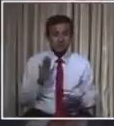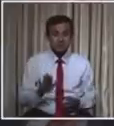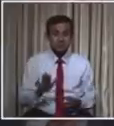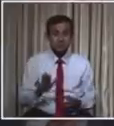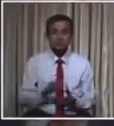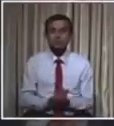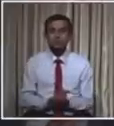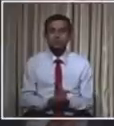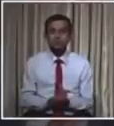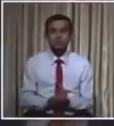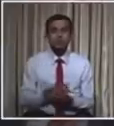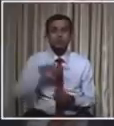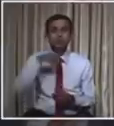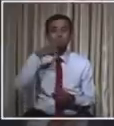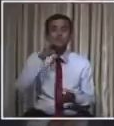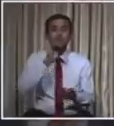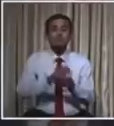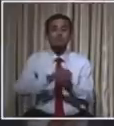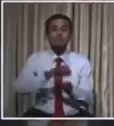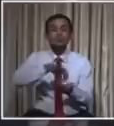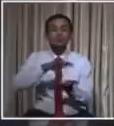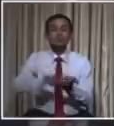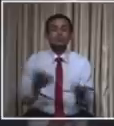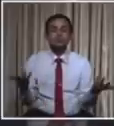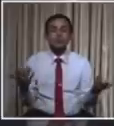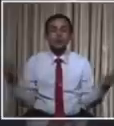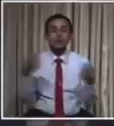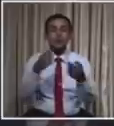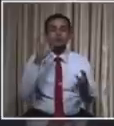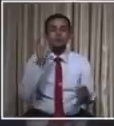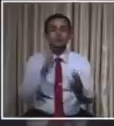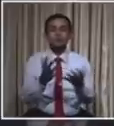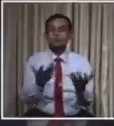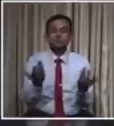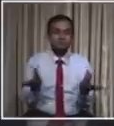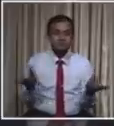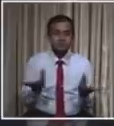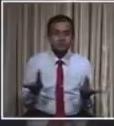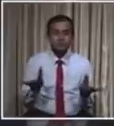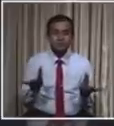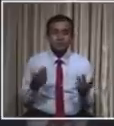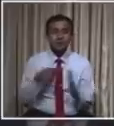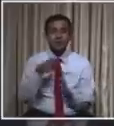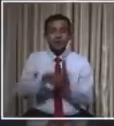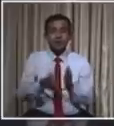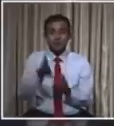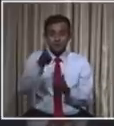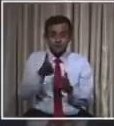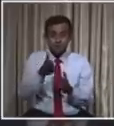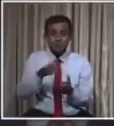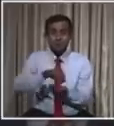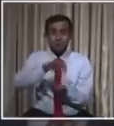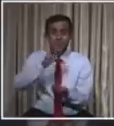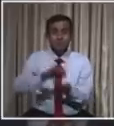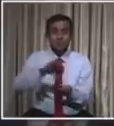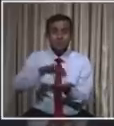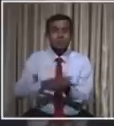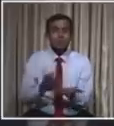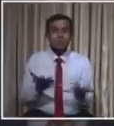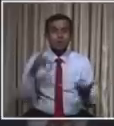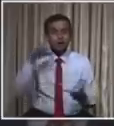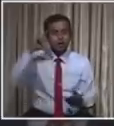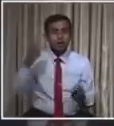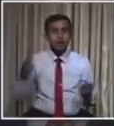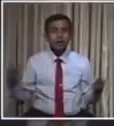එතකොට මුහුදේ ආරක්ෂාව තහවුරු කරගන්න බැරි වුණා නැවගිනි ගත්තා කිසි දෙයක් කරන්න බැරි වුණා දේශ සීමාවල ආරක්ෂාව තහවුරු කරගන්න බැරි වුණා චීන